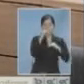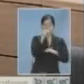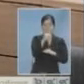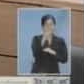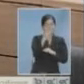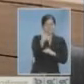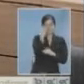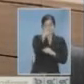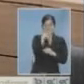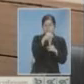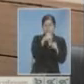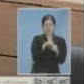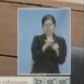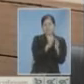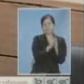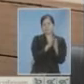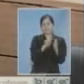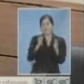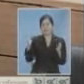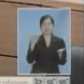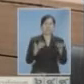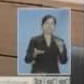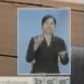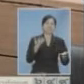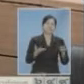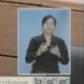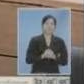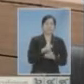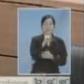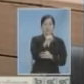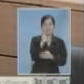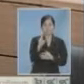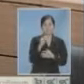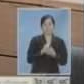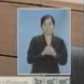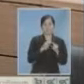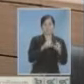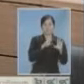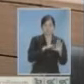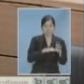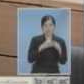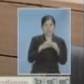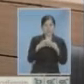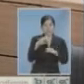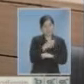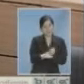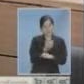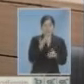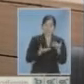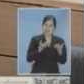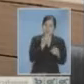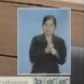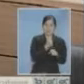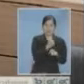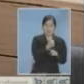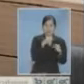งก็ได้นะครับส.ว.เป็นสมาชิกพรรคก็สามารถลงได้เป็นส.ว.เสร็จ